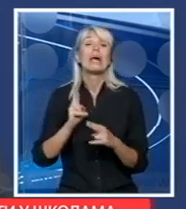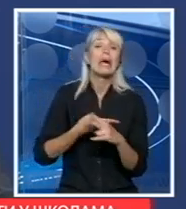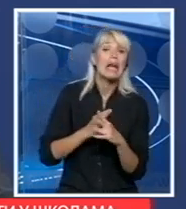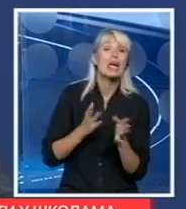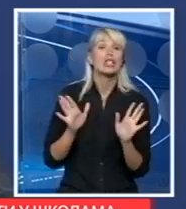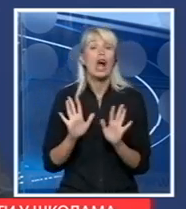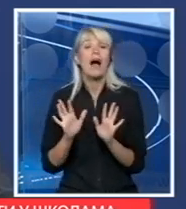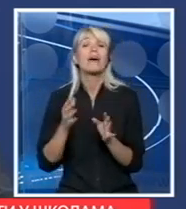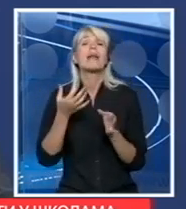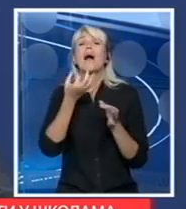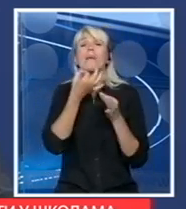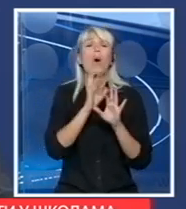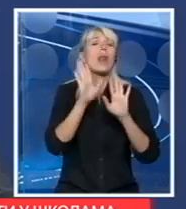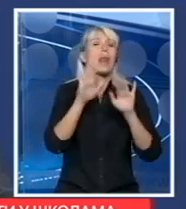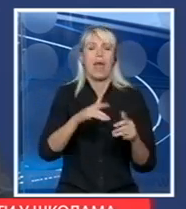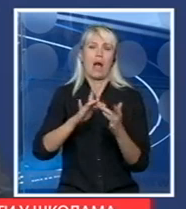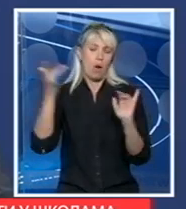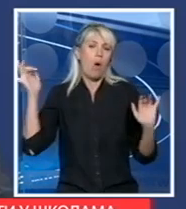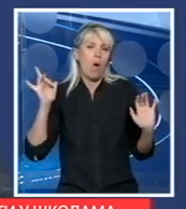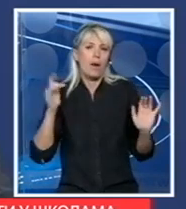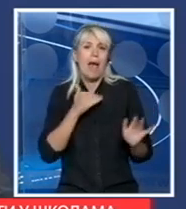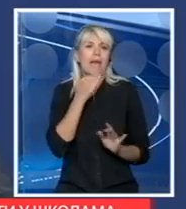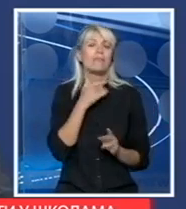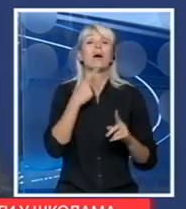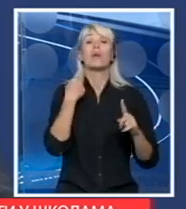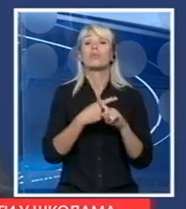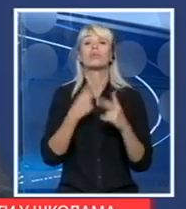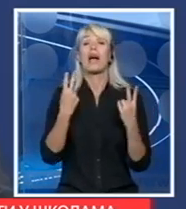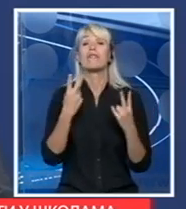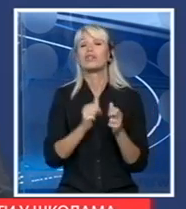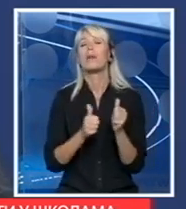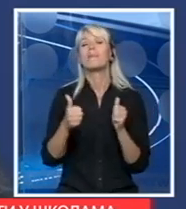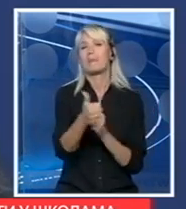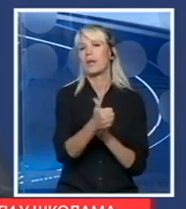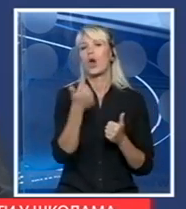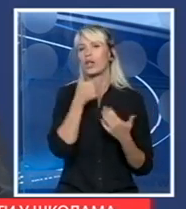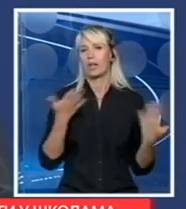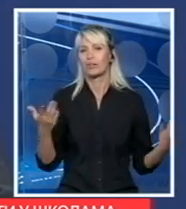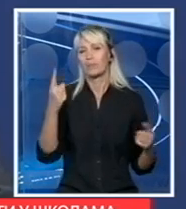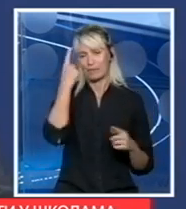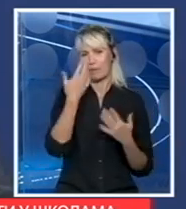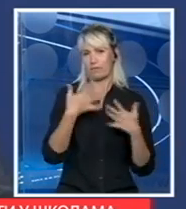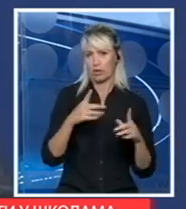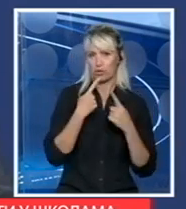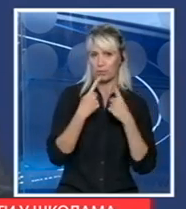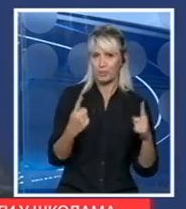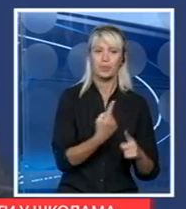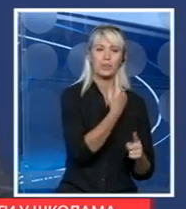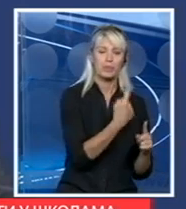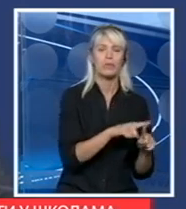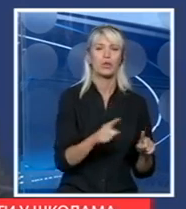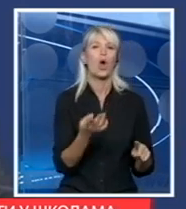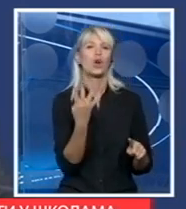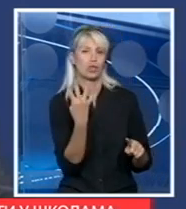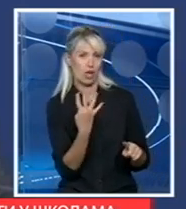da ide samo na daljinu. I princip je prioriteta. Prioritet od prvog do četvrtog smo rekli i tu idemo da se dele na dve